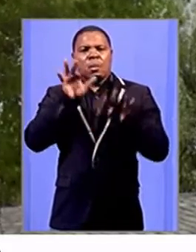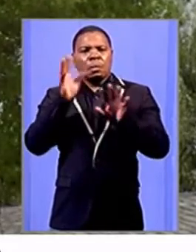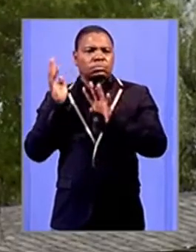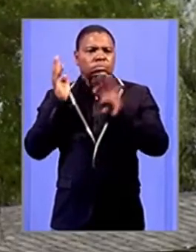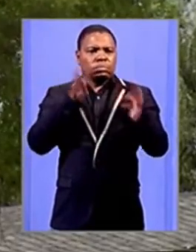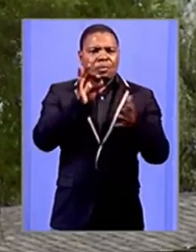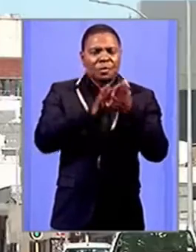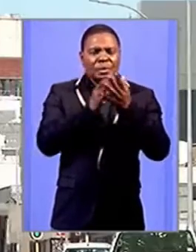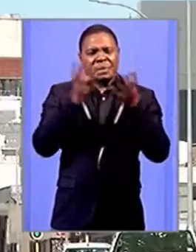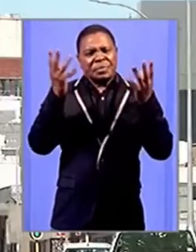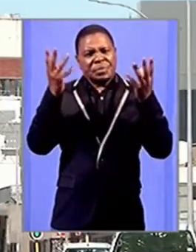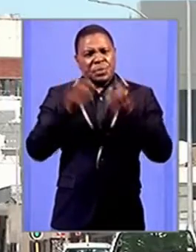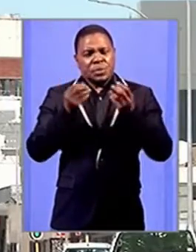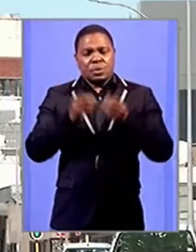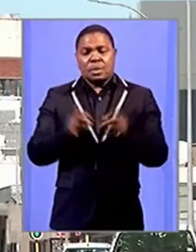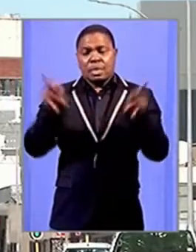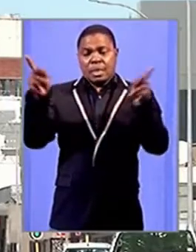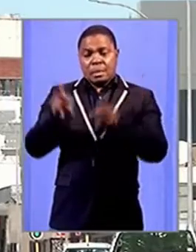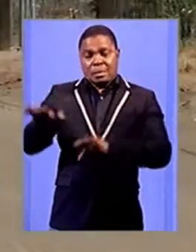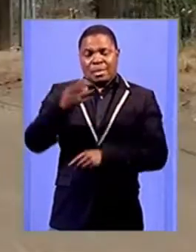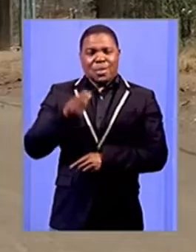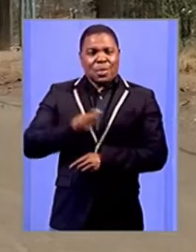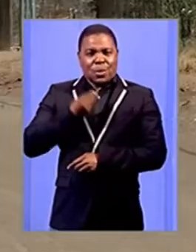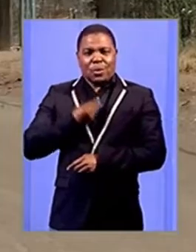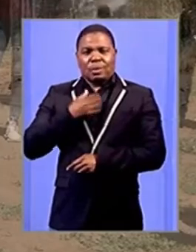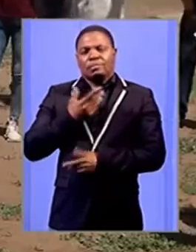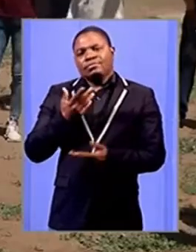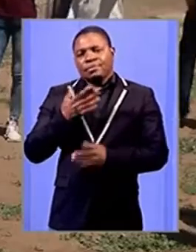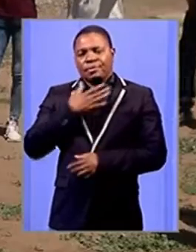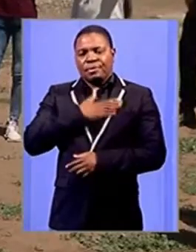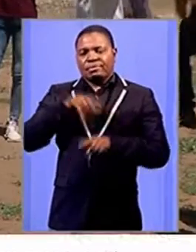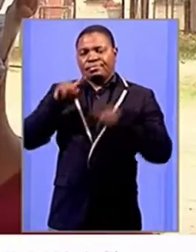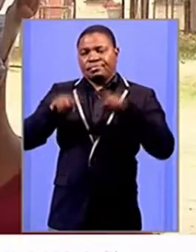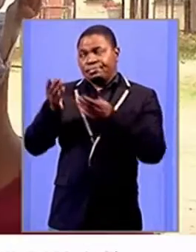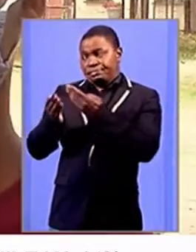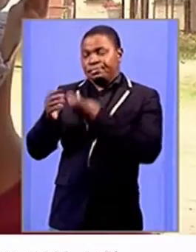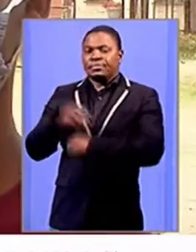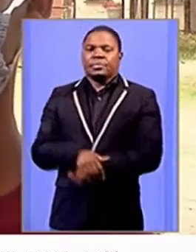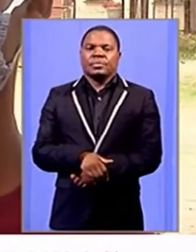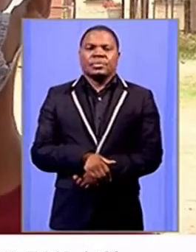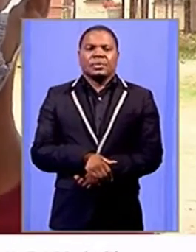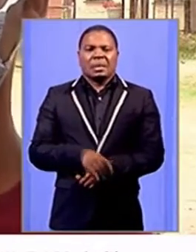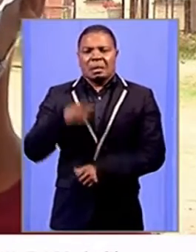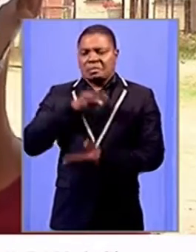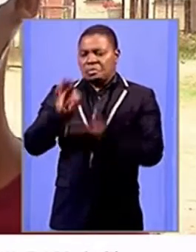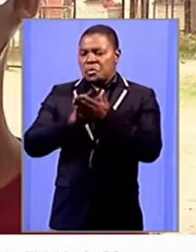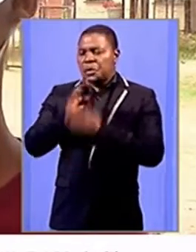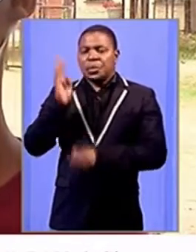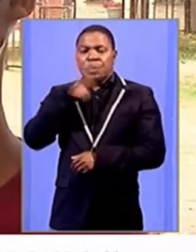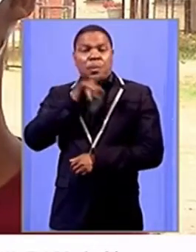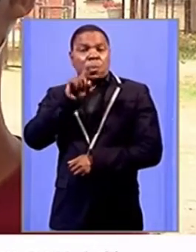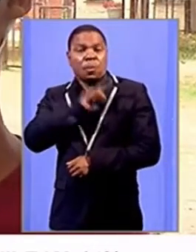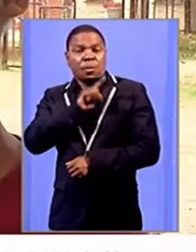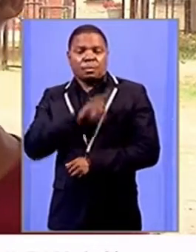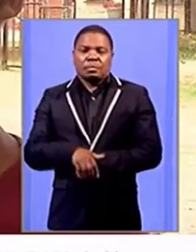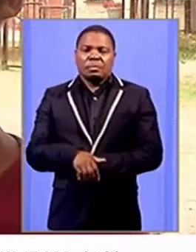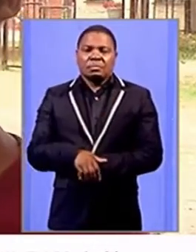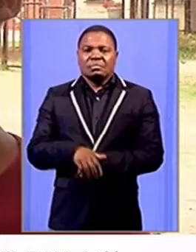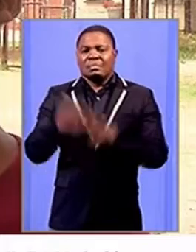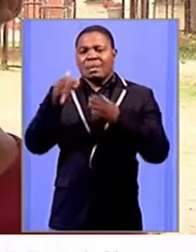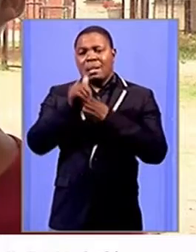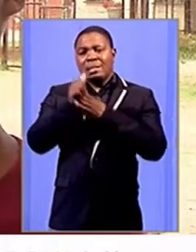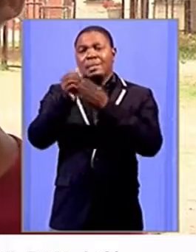bakgethi. Batjha motseng wa Kimberley ba hlahisitse maikutlo a fapaneng. Lebaka la hore ke sa vouta ke ka gore baeteledipele